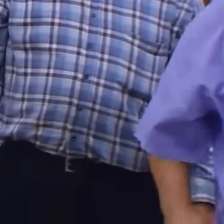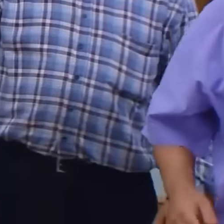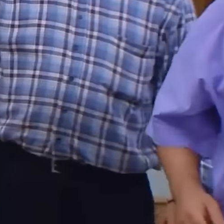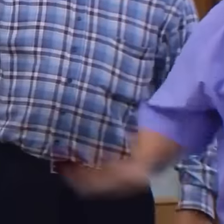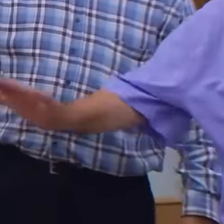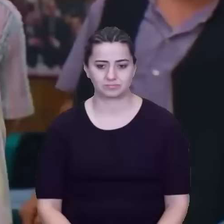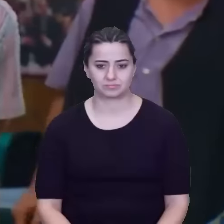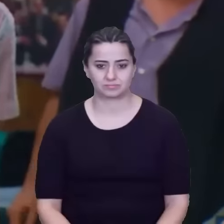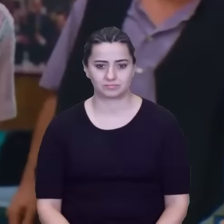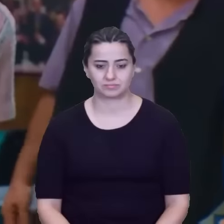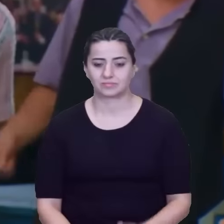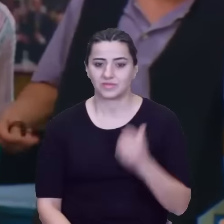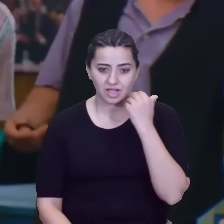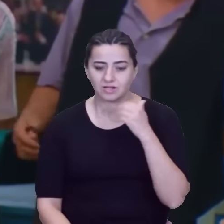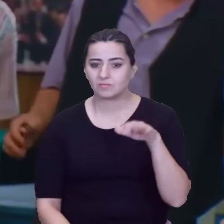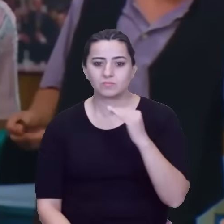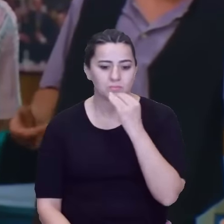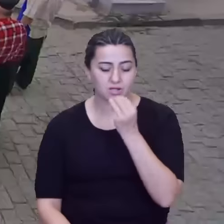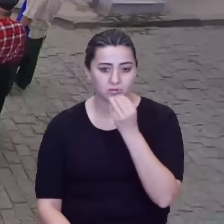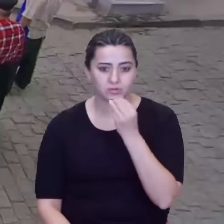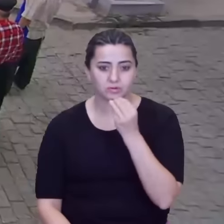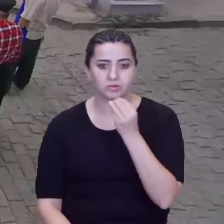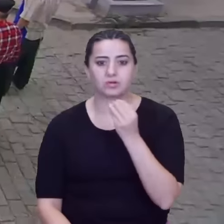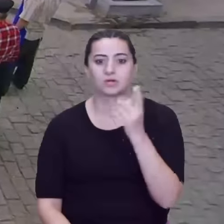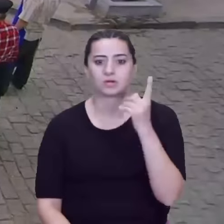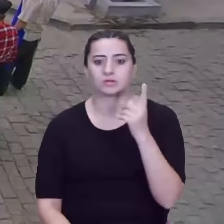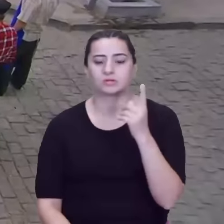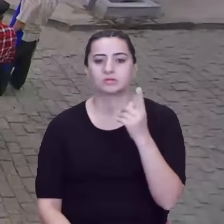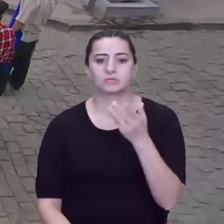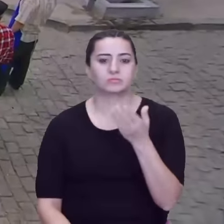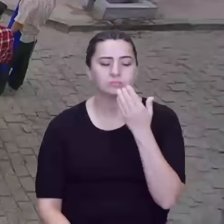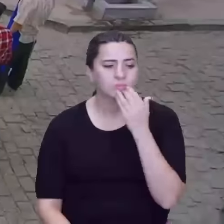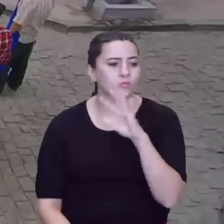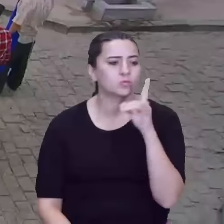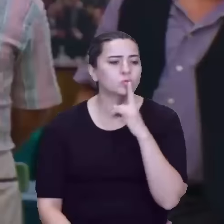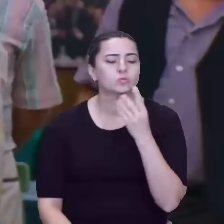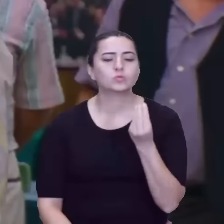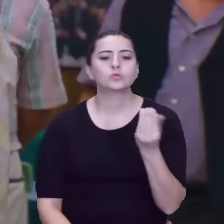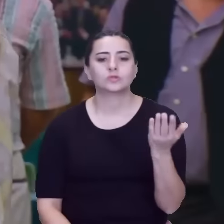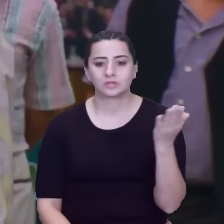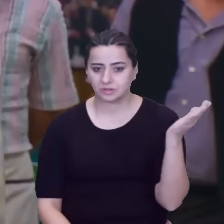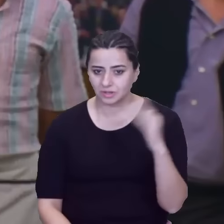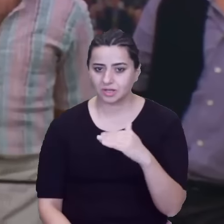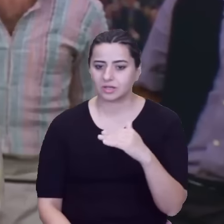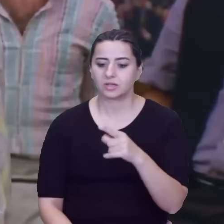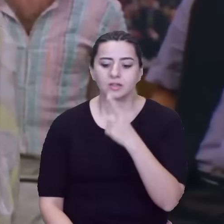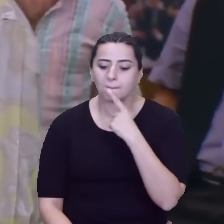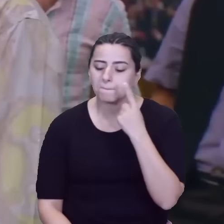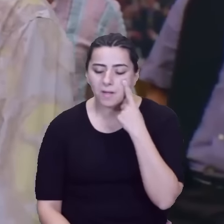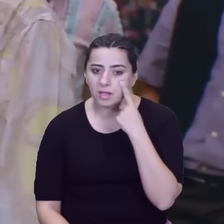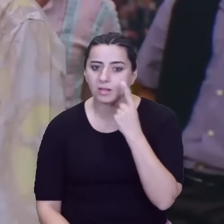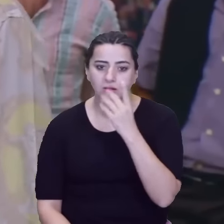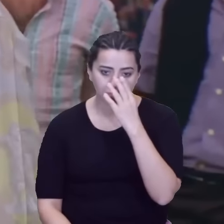döndü. Yalandan burada peynir yiyiz. Allah fırsın eyle peynir. Ne tadı var ne tuzu var. Gelin tadına